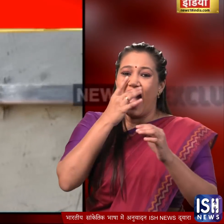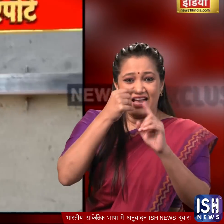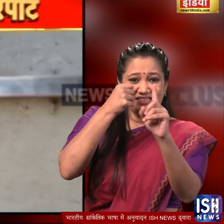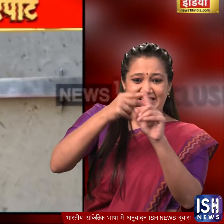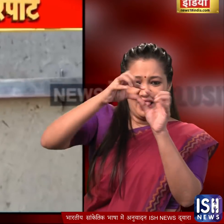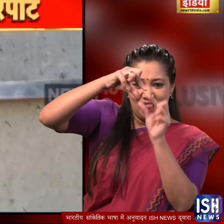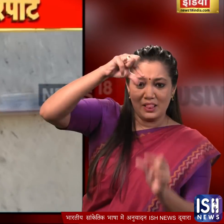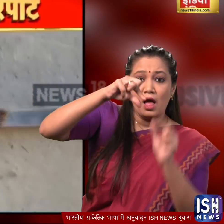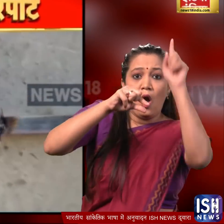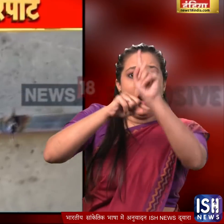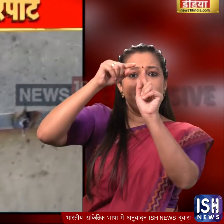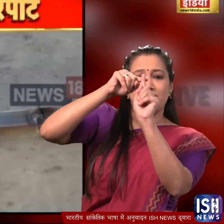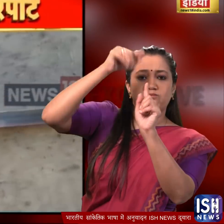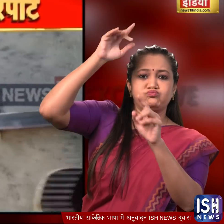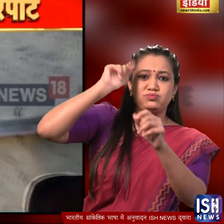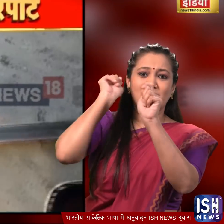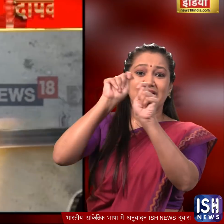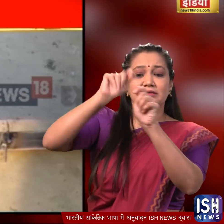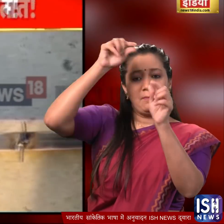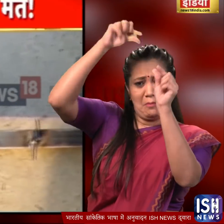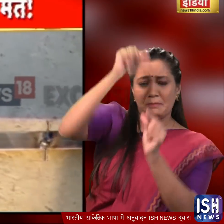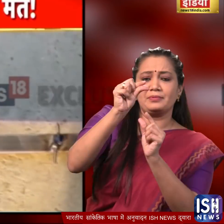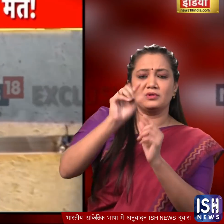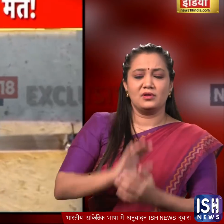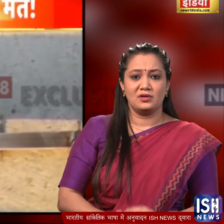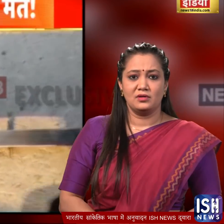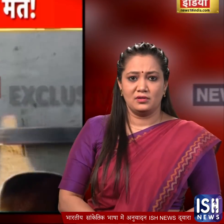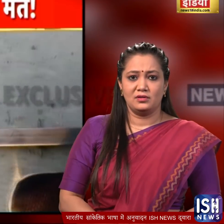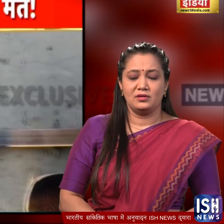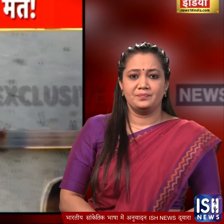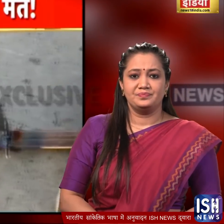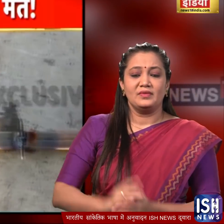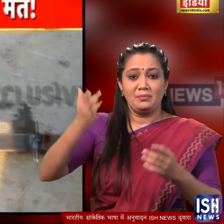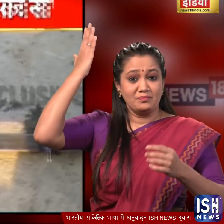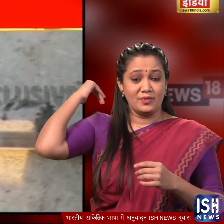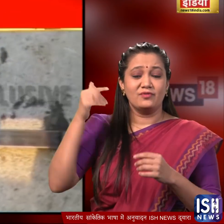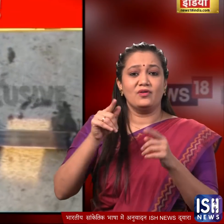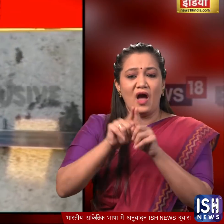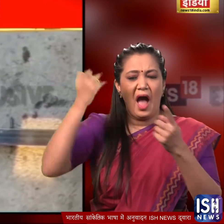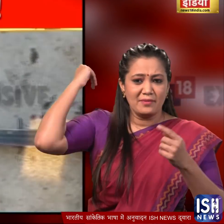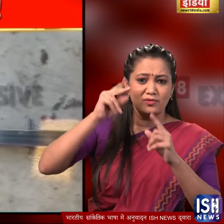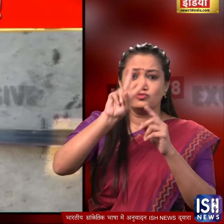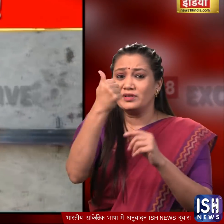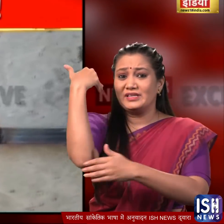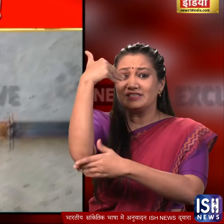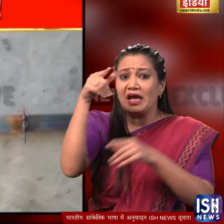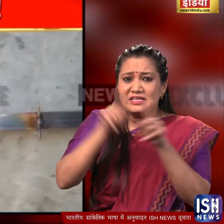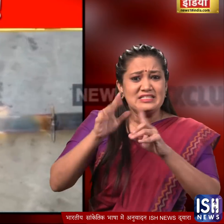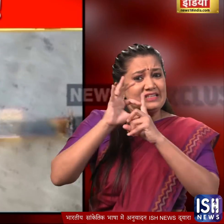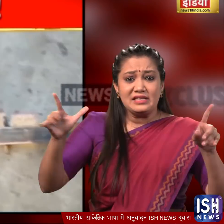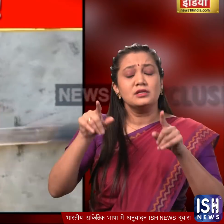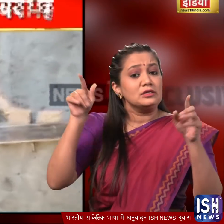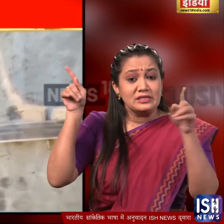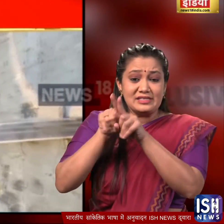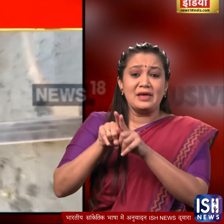के डंडों पर लोहे की कीलों को लगाया गया। पुलिस ने बताया कि जिस तरह का हमला और उग्र प्रदर्शन 26 जनवरी को किया गया